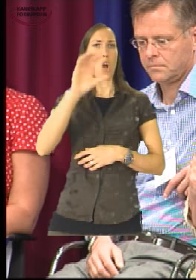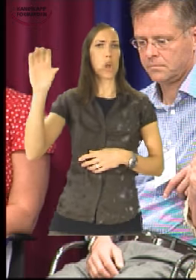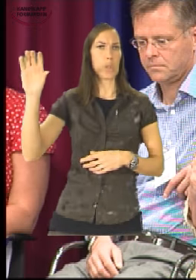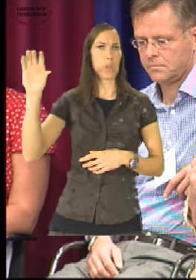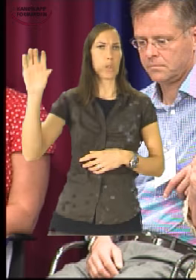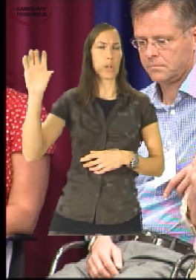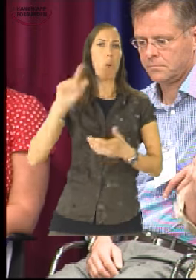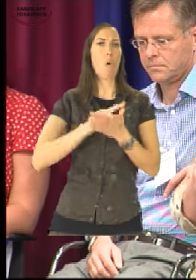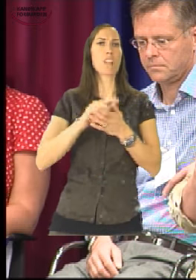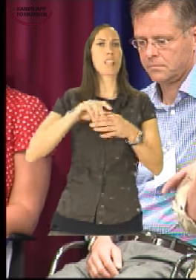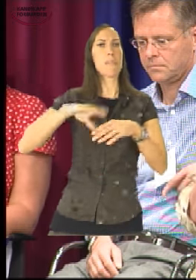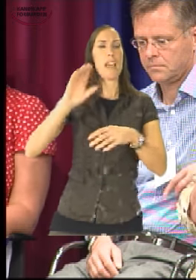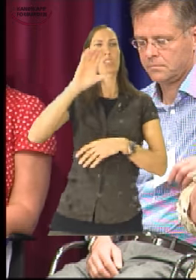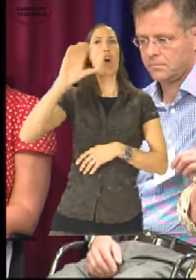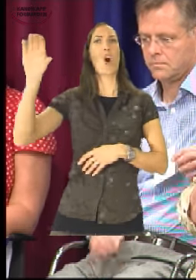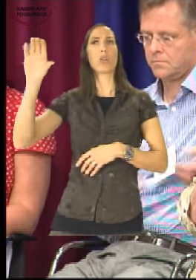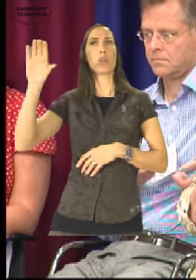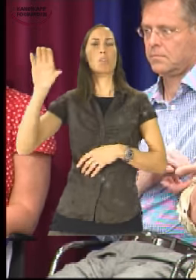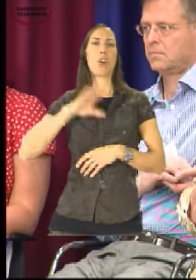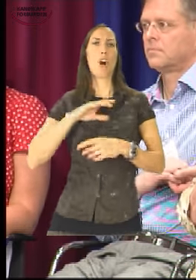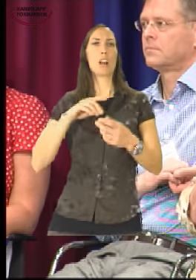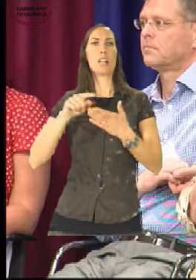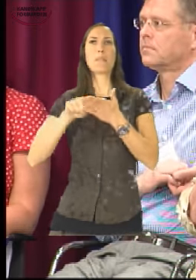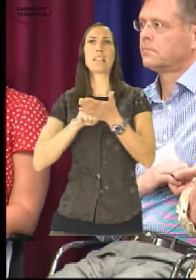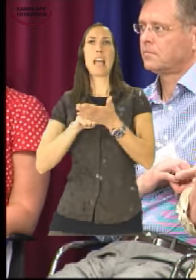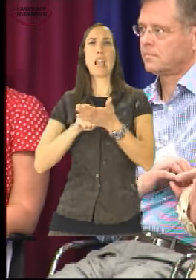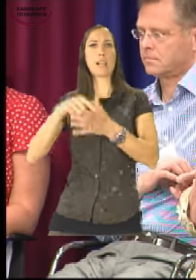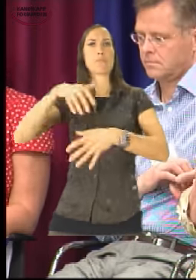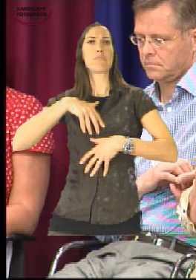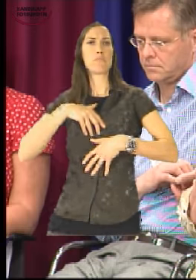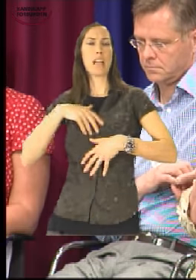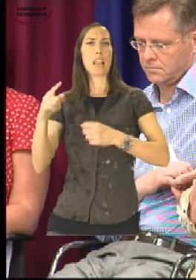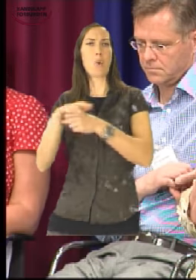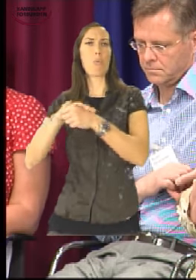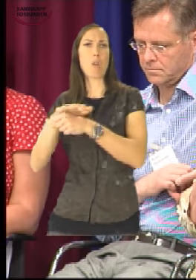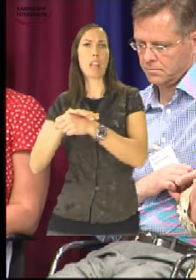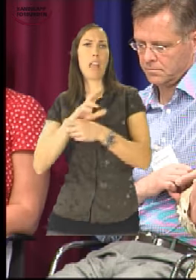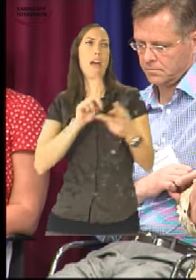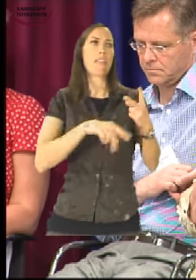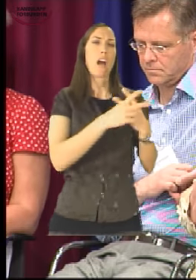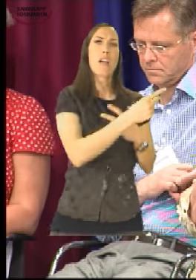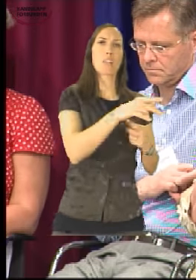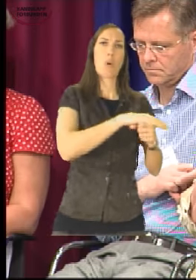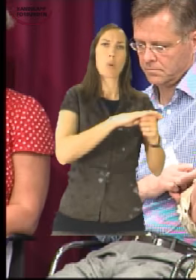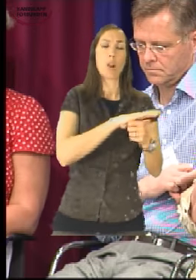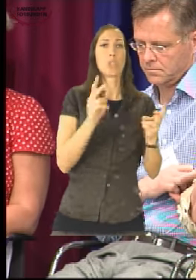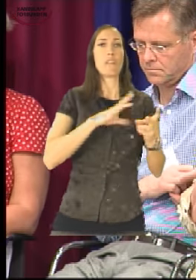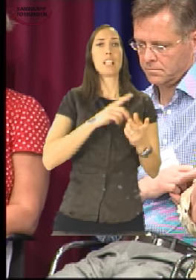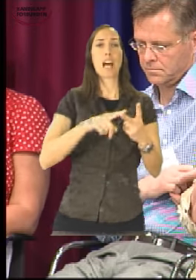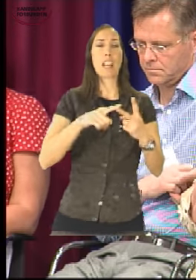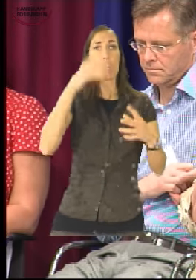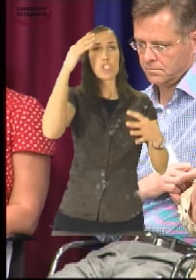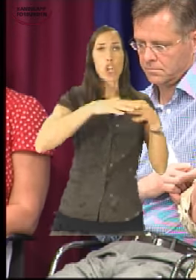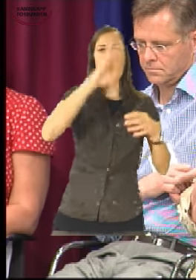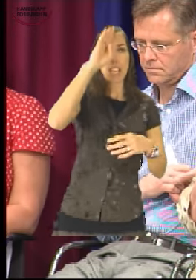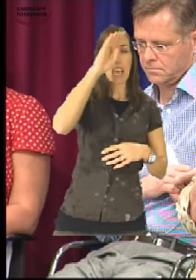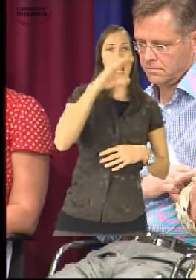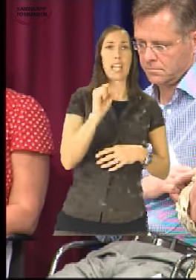högre status att ha vissa specialiteter. Och vi har ju fler områden. Vi har ju psykiatriker,